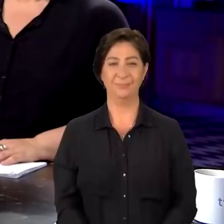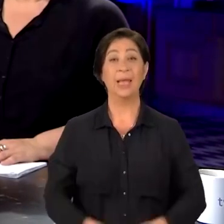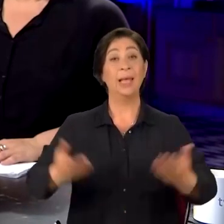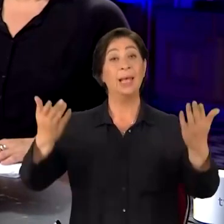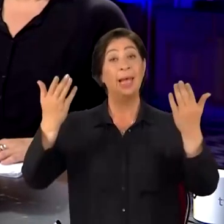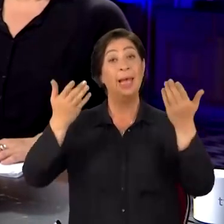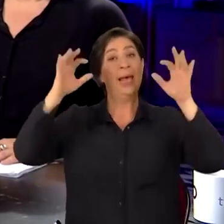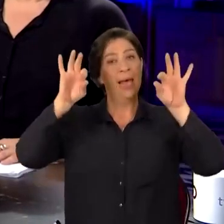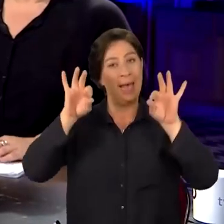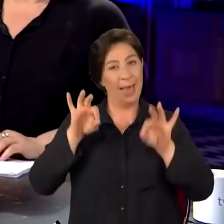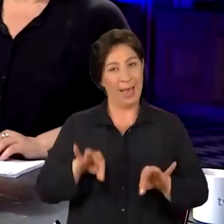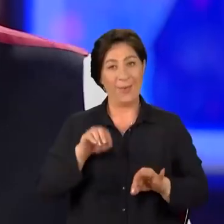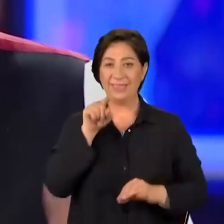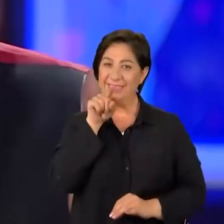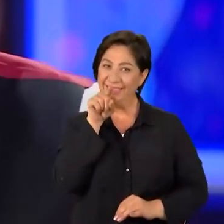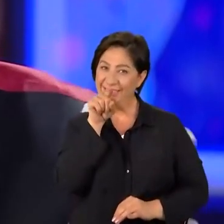hemen...